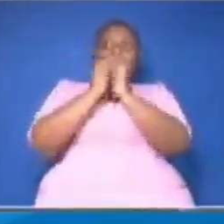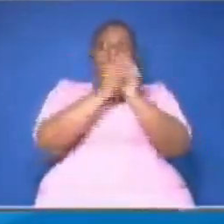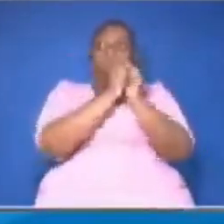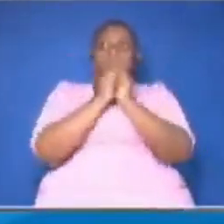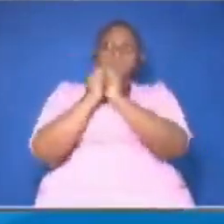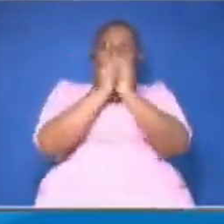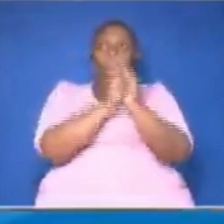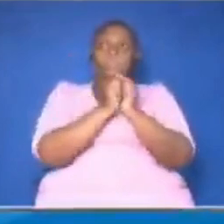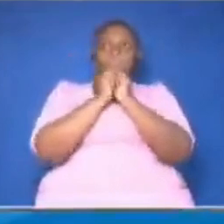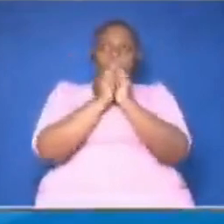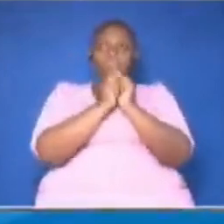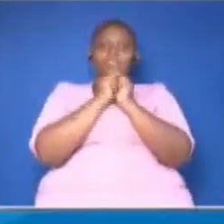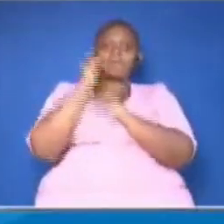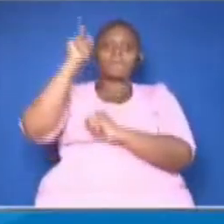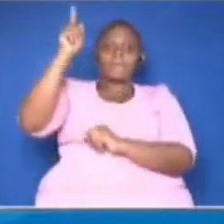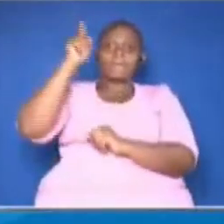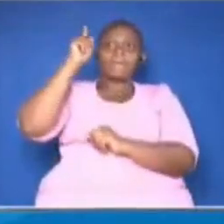twatembea na wewe